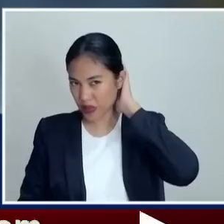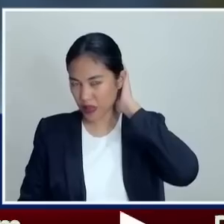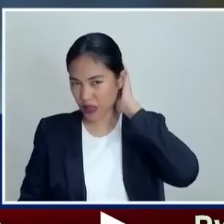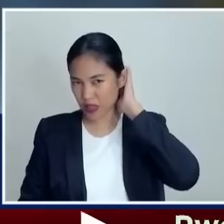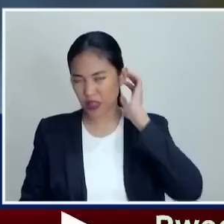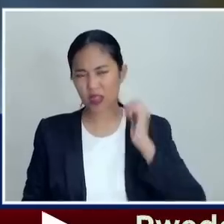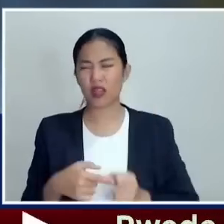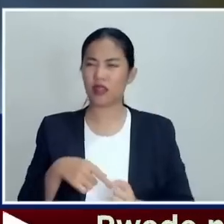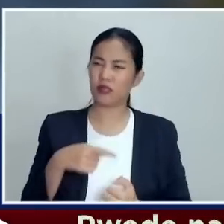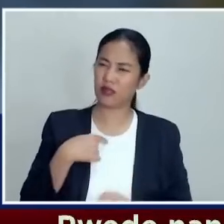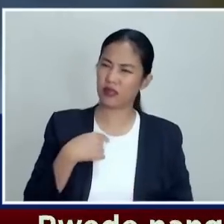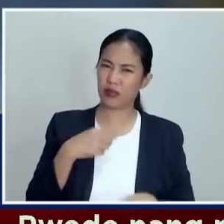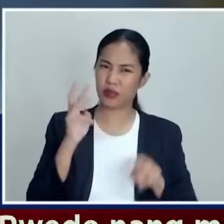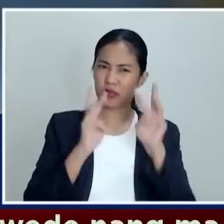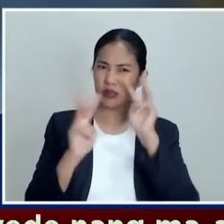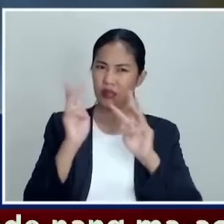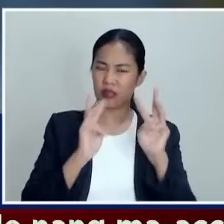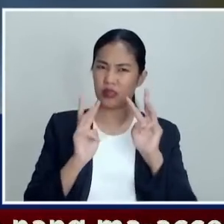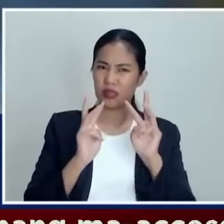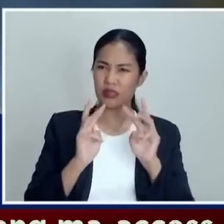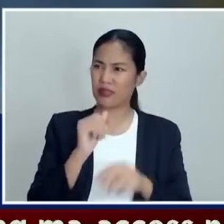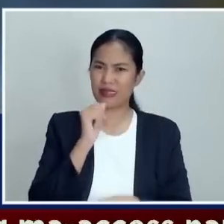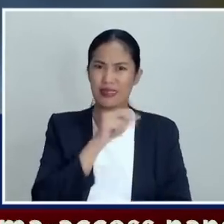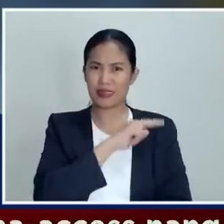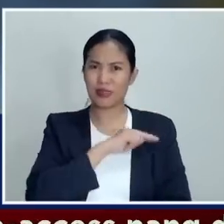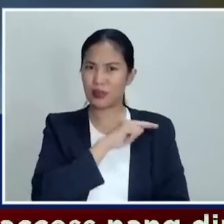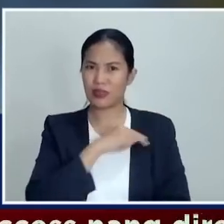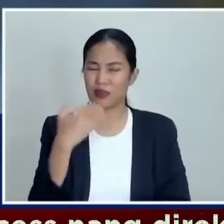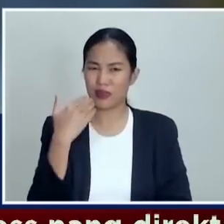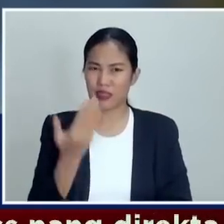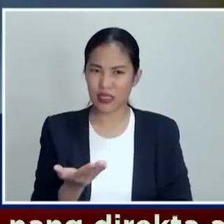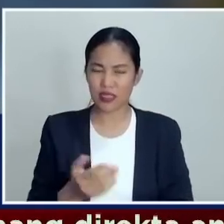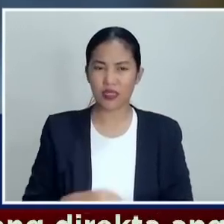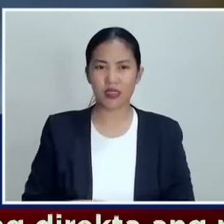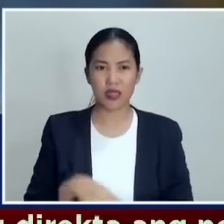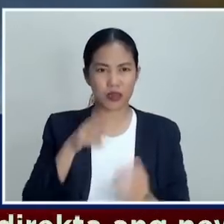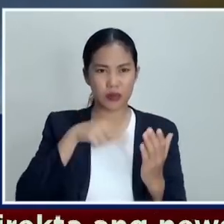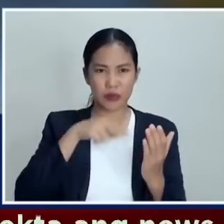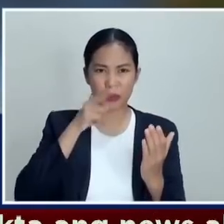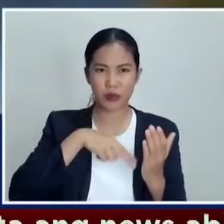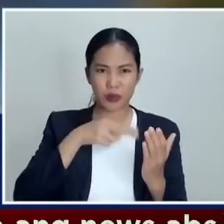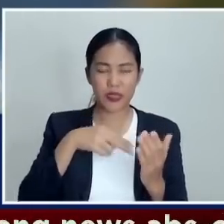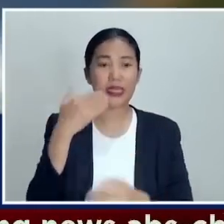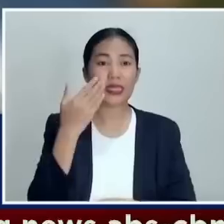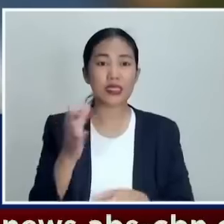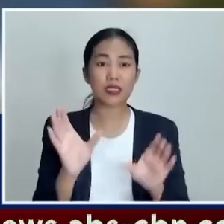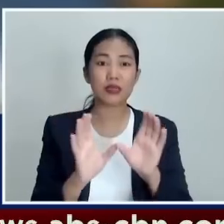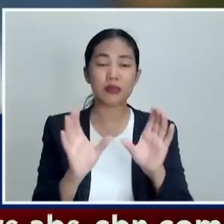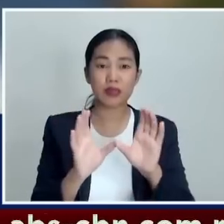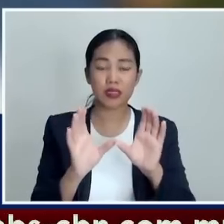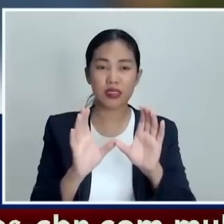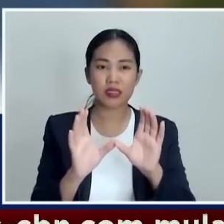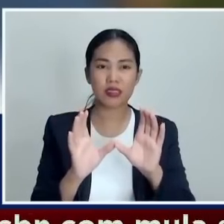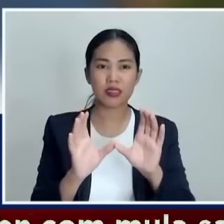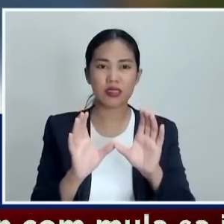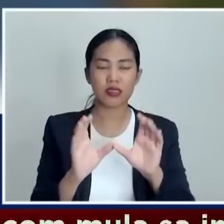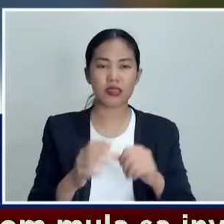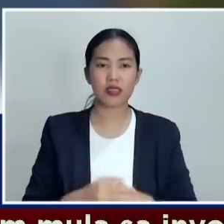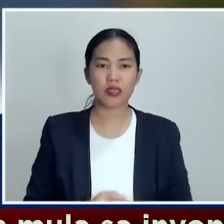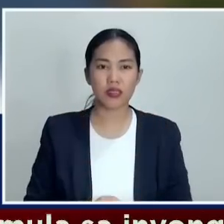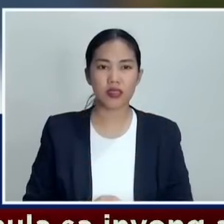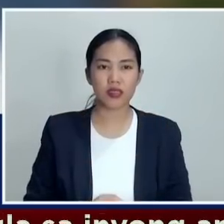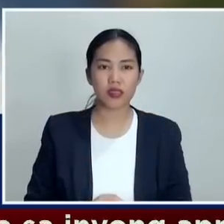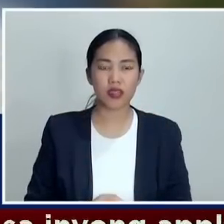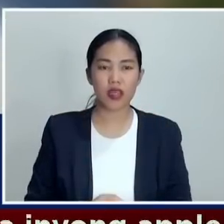nabahala ako. Nakako hindi to death, natural death. No? At nabasa ko sa death certificate, no, na pinirmahan